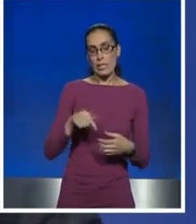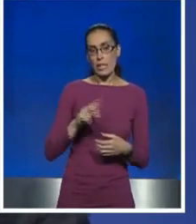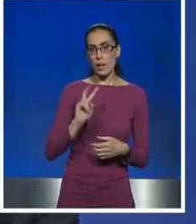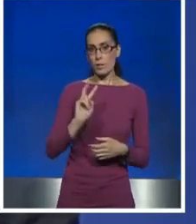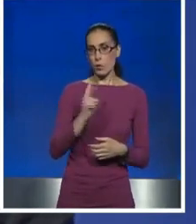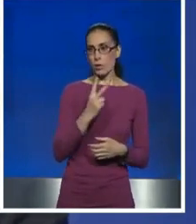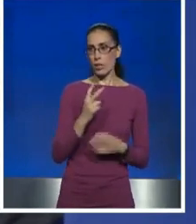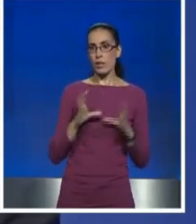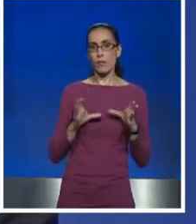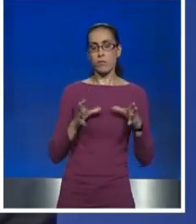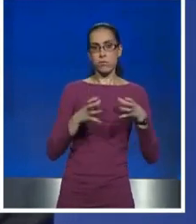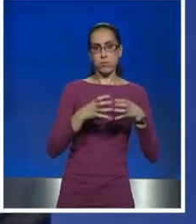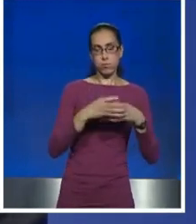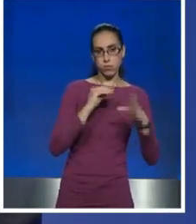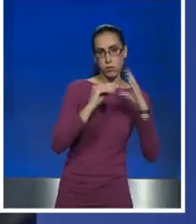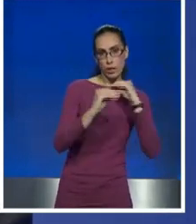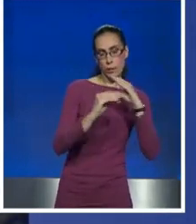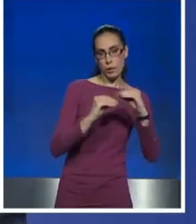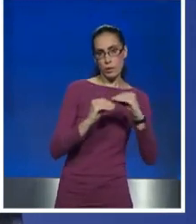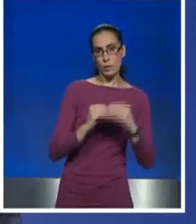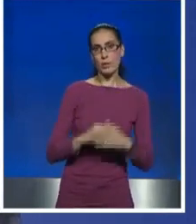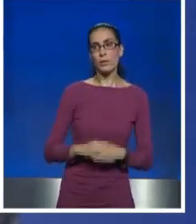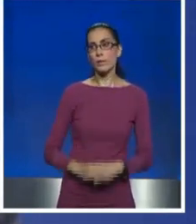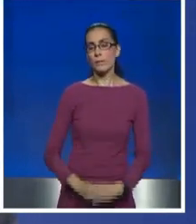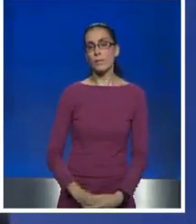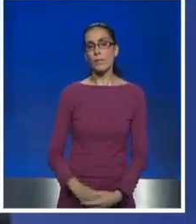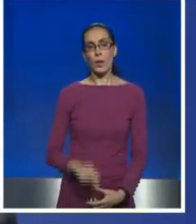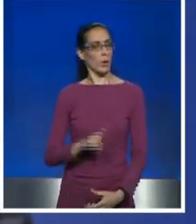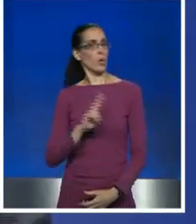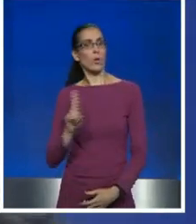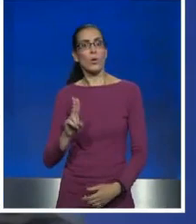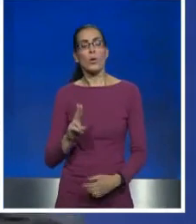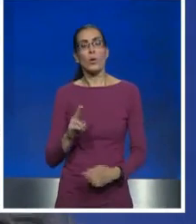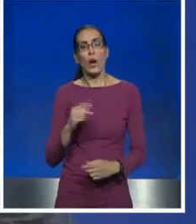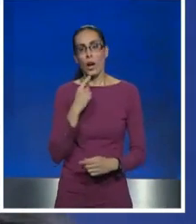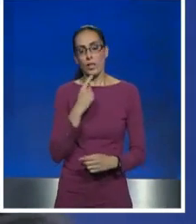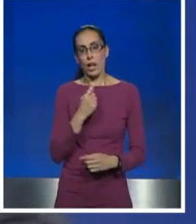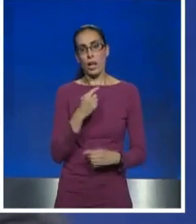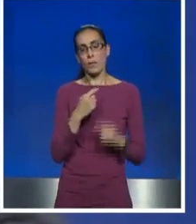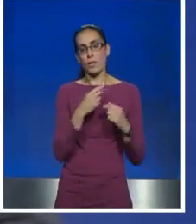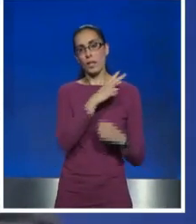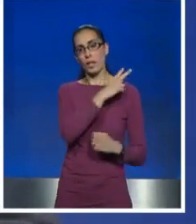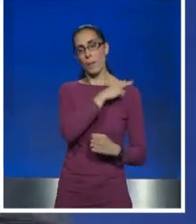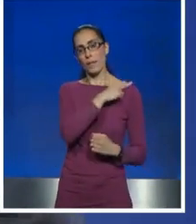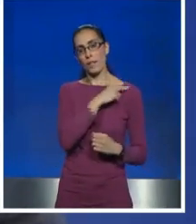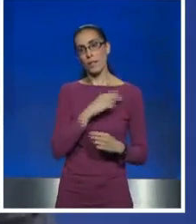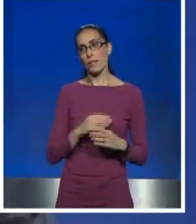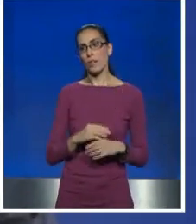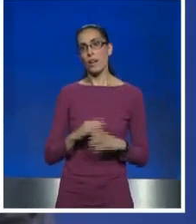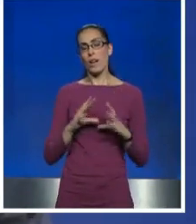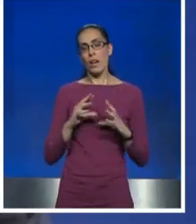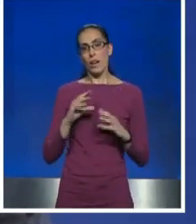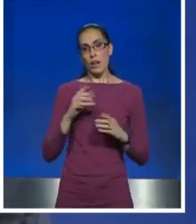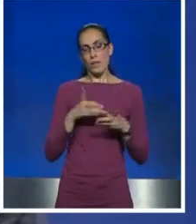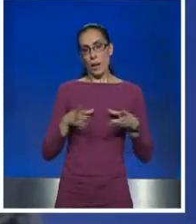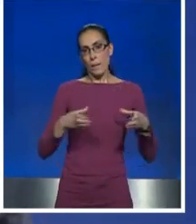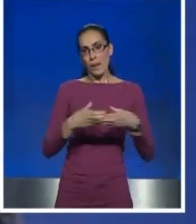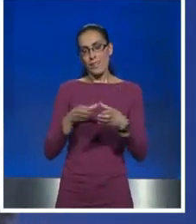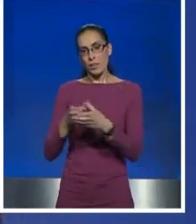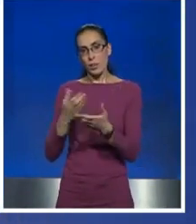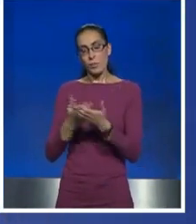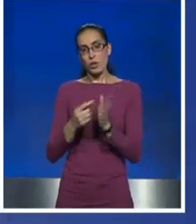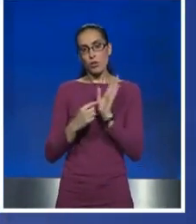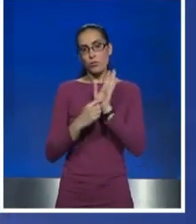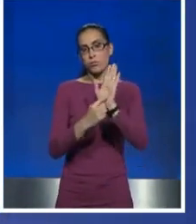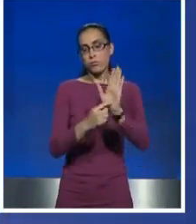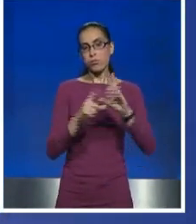għat-tieni round se nkun qed nitlob lill-rappreżentanti lill-mexxejja tal-partiti politiċi hawnhekk fl-istudio illum sabiex jgħaddu